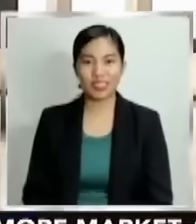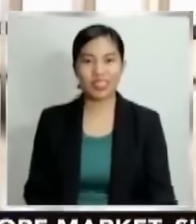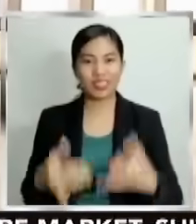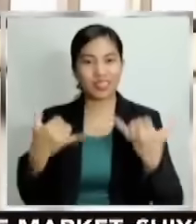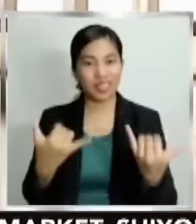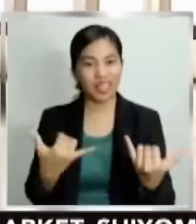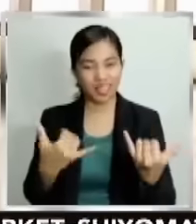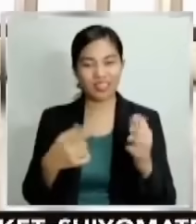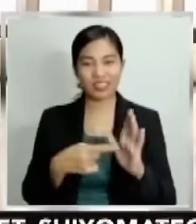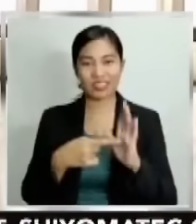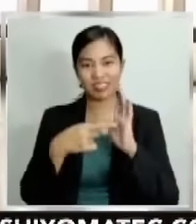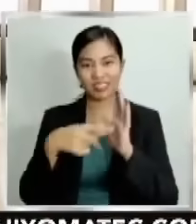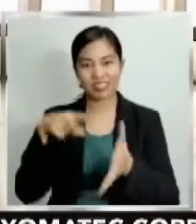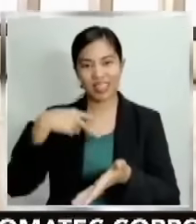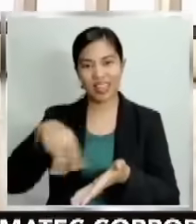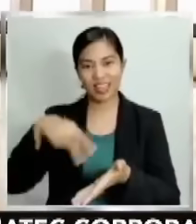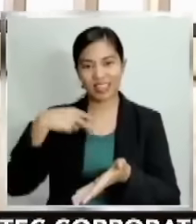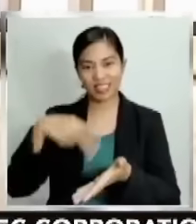Collab.